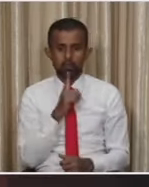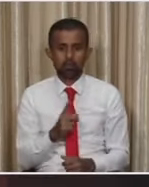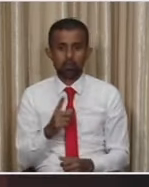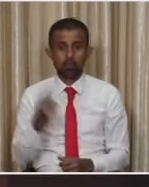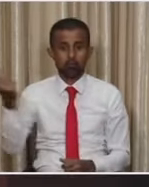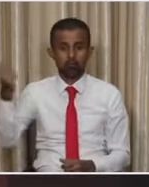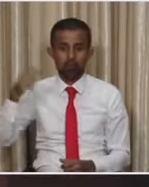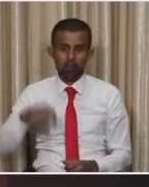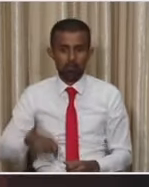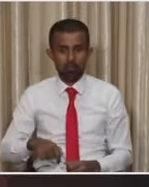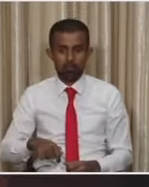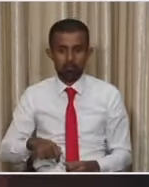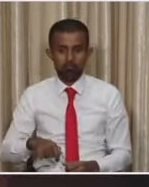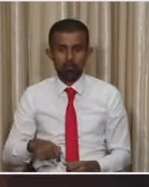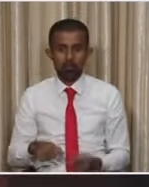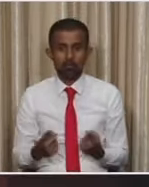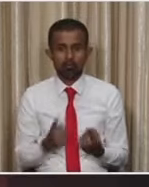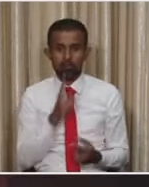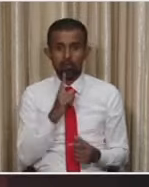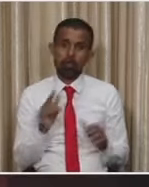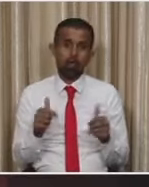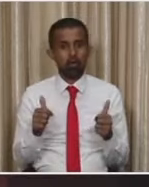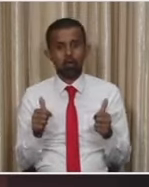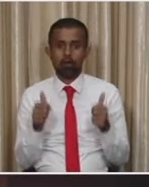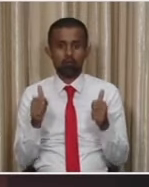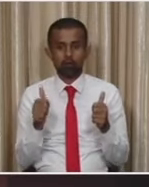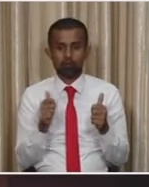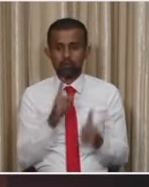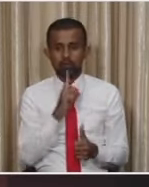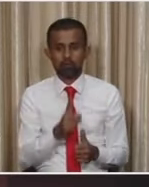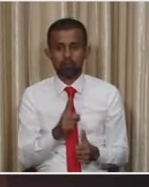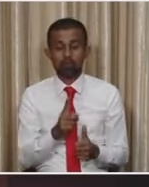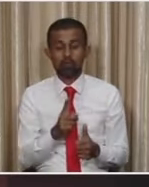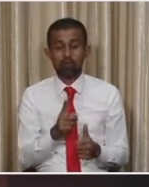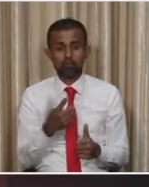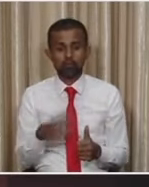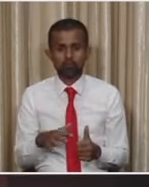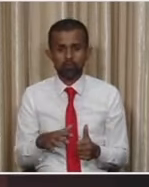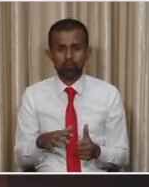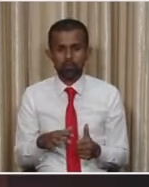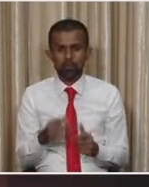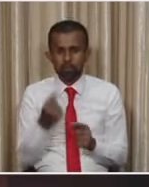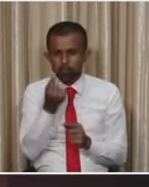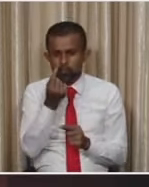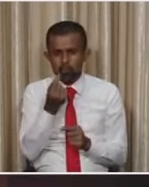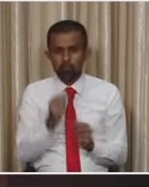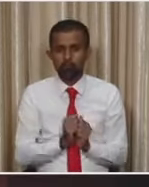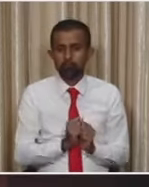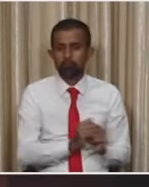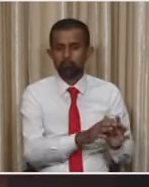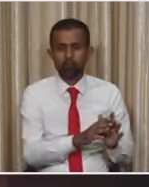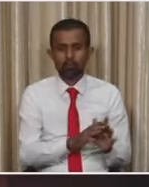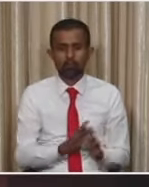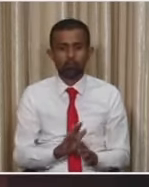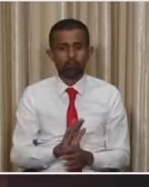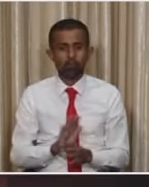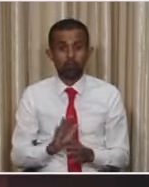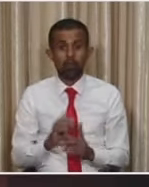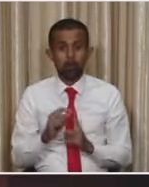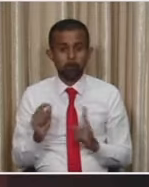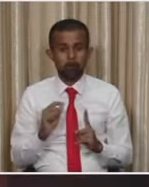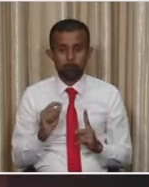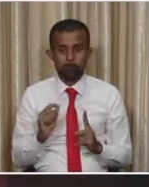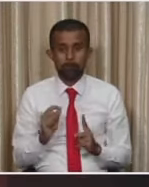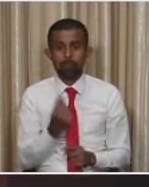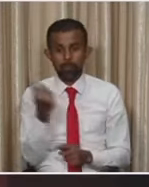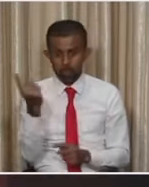ඇවිල්ලා අපි ඉල්ලීමක් කරාම හා හරි කියලා ඒකෙන් මේ අඩු ප්‍රමාණයක් ක්‍රියාත්මක කිරීමේ යුතුකම පාර්ලිමේන්තුවේ